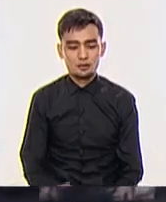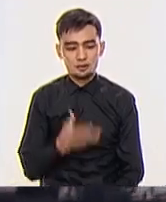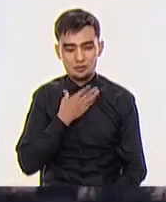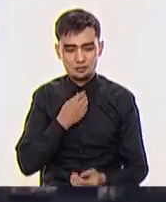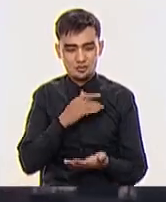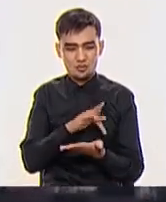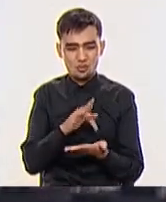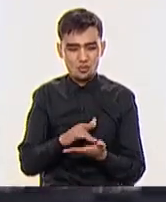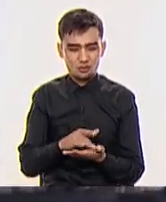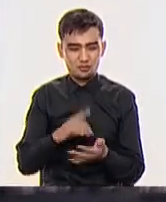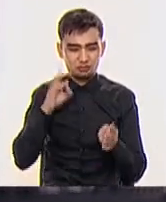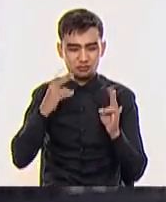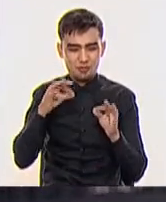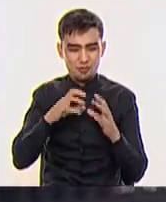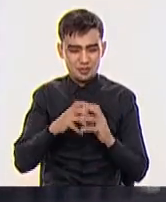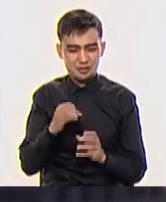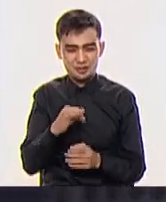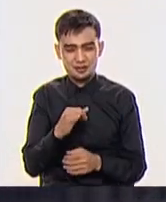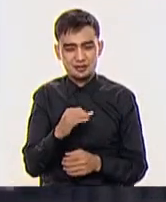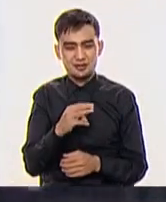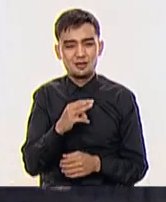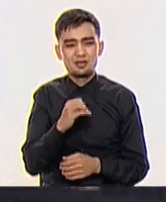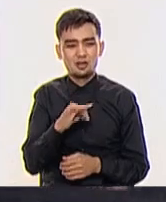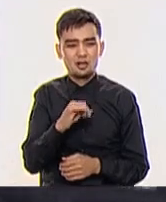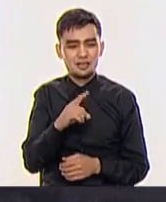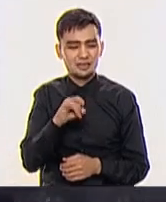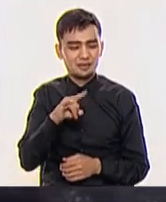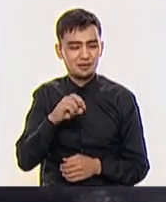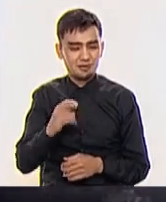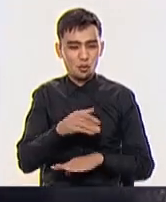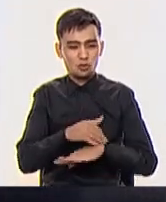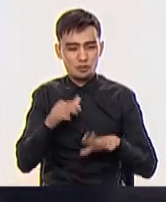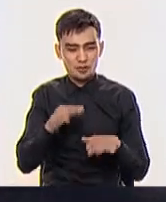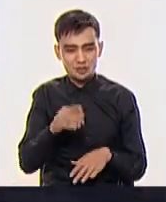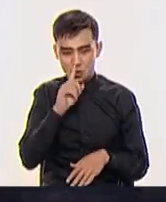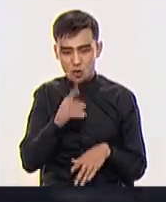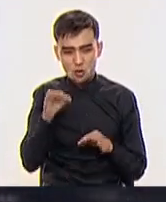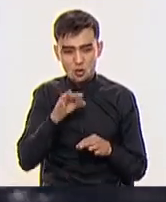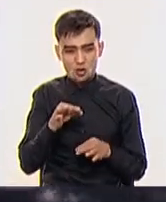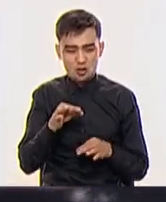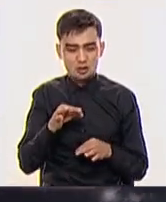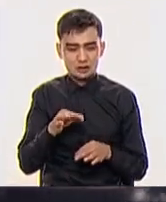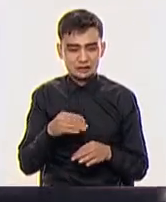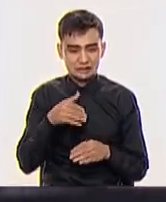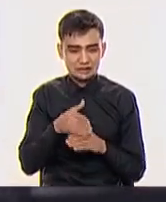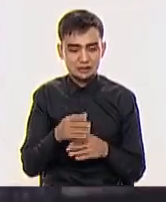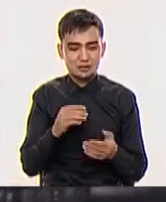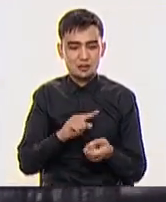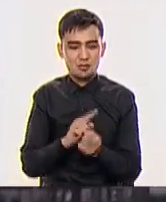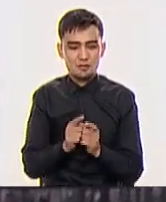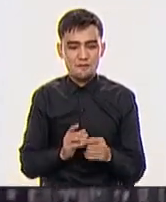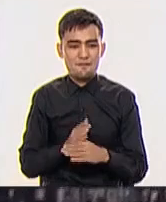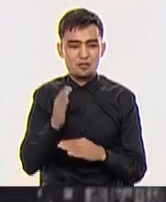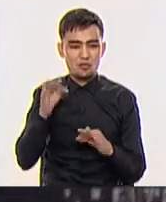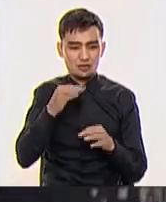Семей қаласындағы мәңгілік ел мен Шайжүнісов көшесінің қиылысындағы Арбаттың шамдары бір жылға жуық төмен қарай емес, жоғарыға